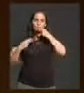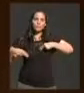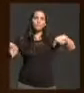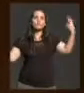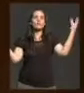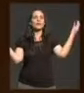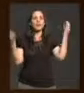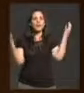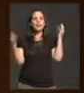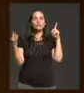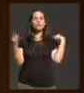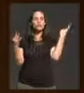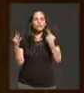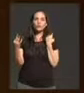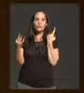bihurtuz.